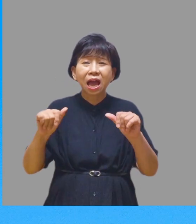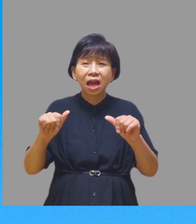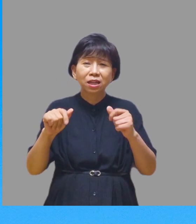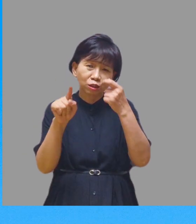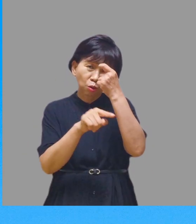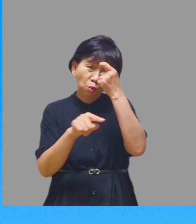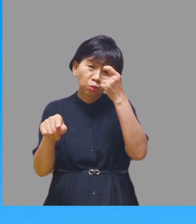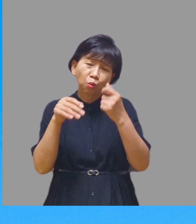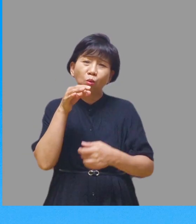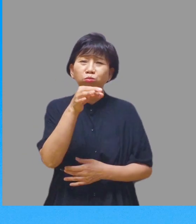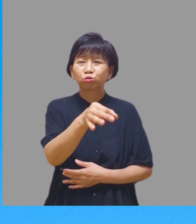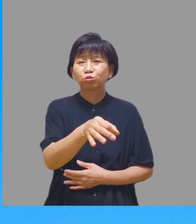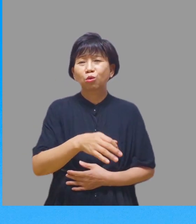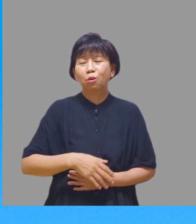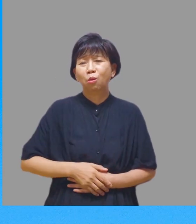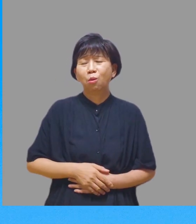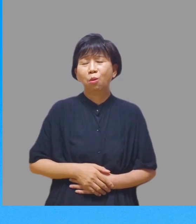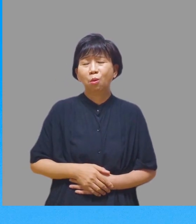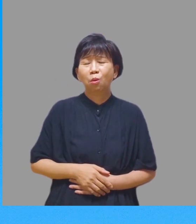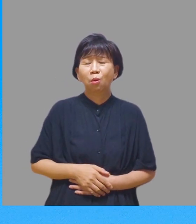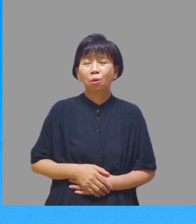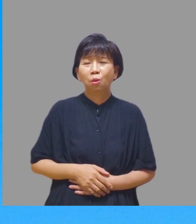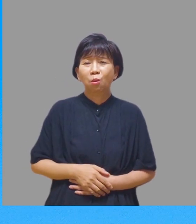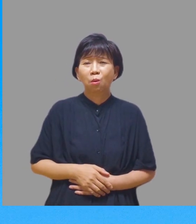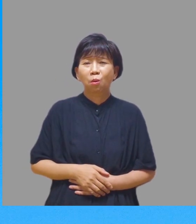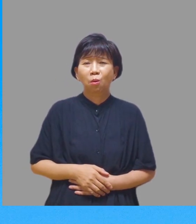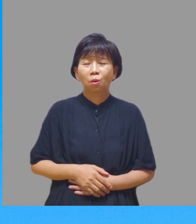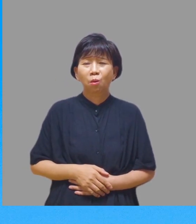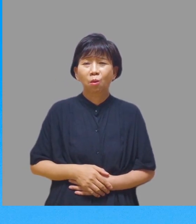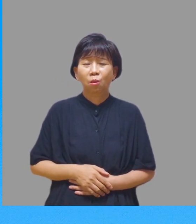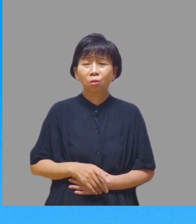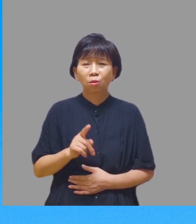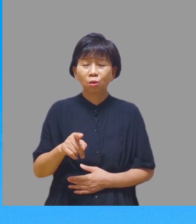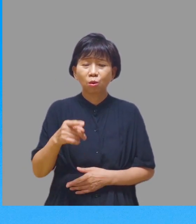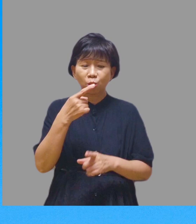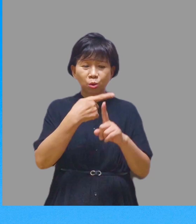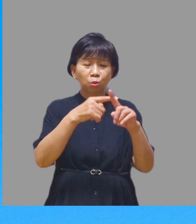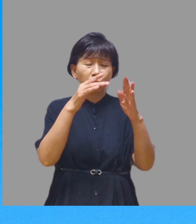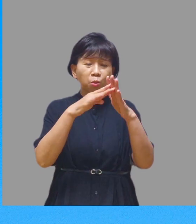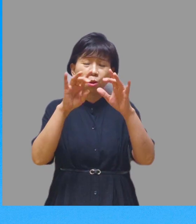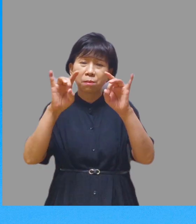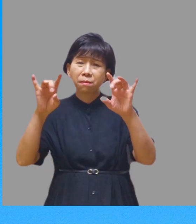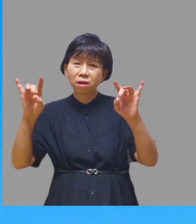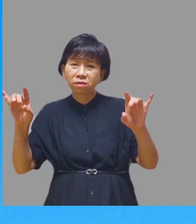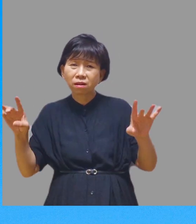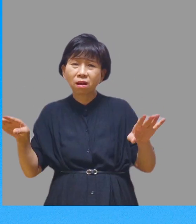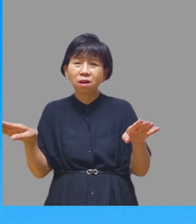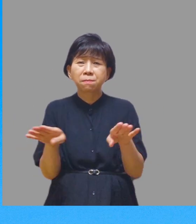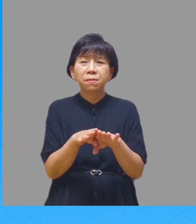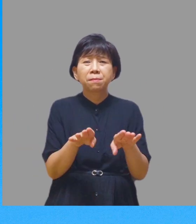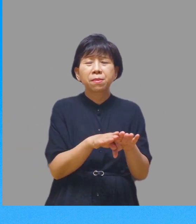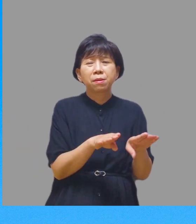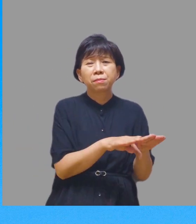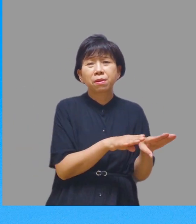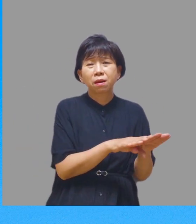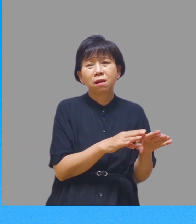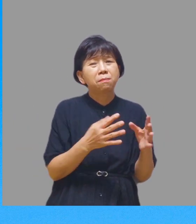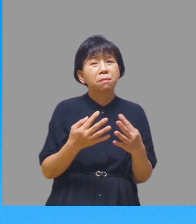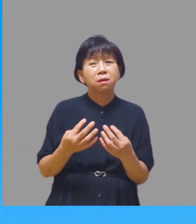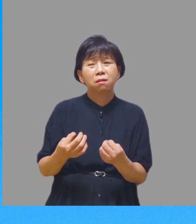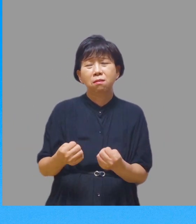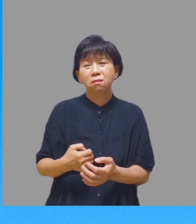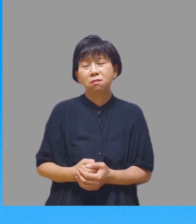이야기를 합니다. 이 가나안 성도들이 교회마다 참 많아졌어요.